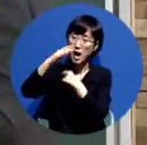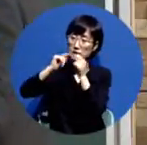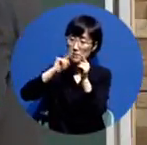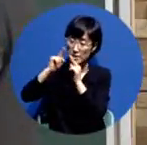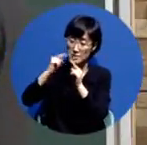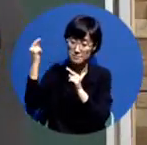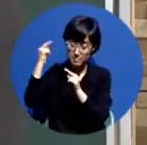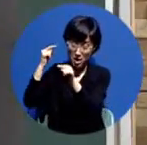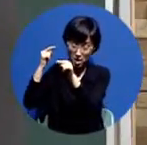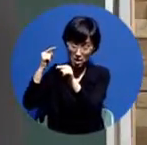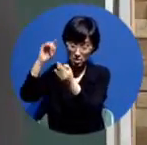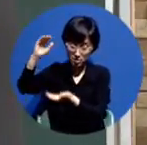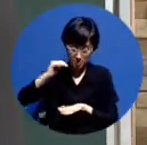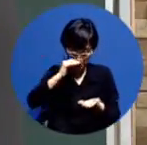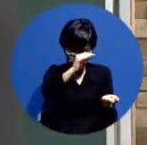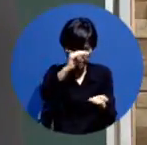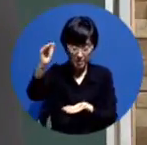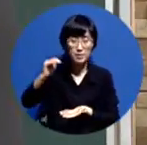了神所说的话